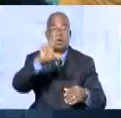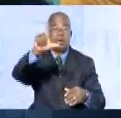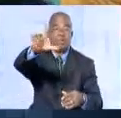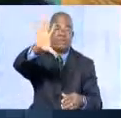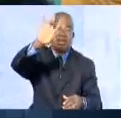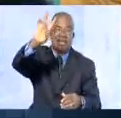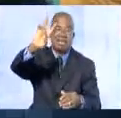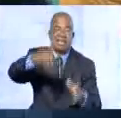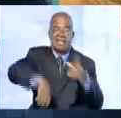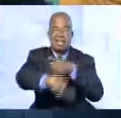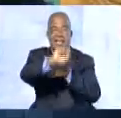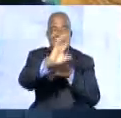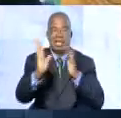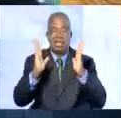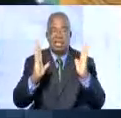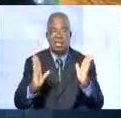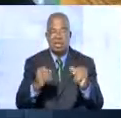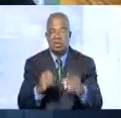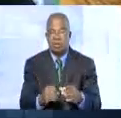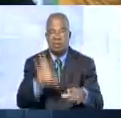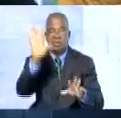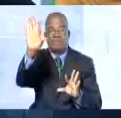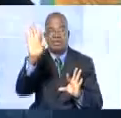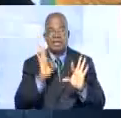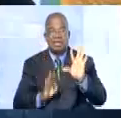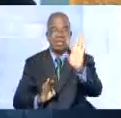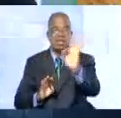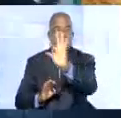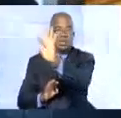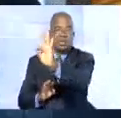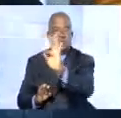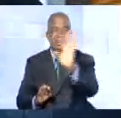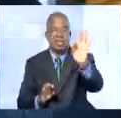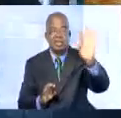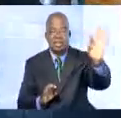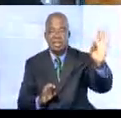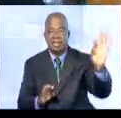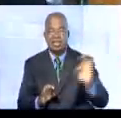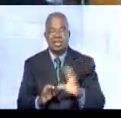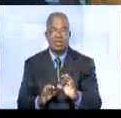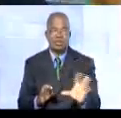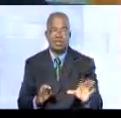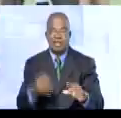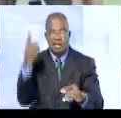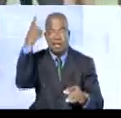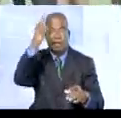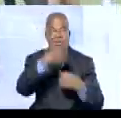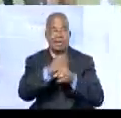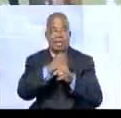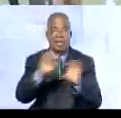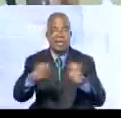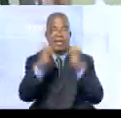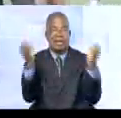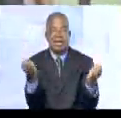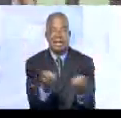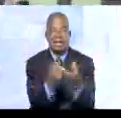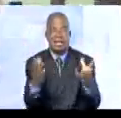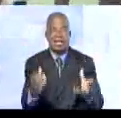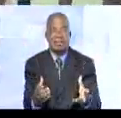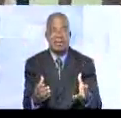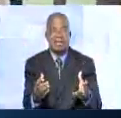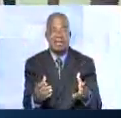choix. Et comme d'habitude, j'assumerai ces choix pour essayer de mettre la meilleure équipe possible, la plus compétitive. Les joueurs